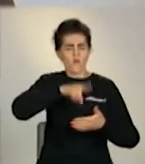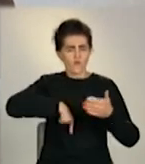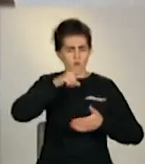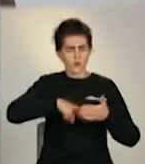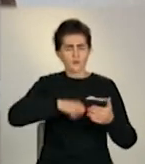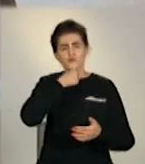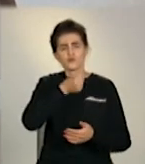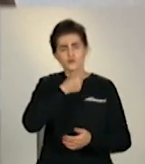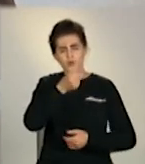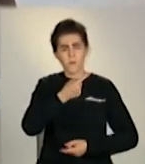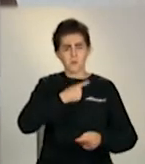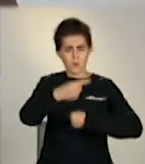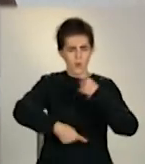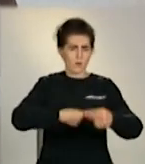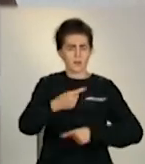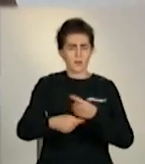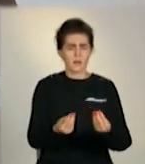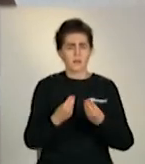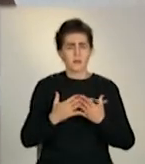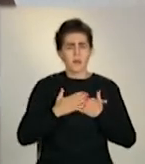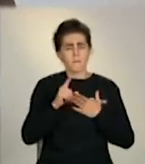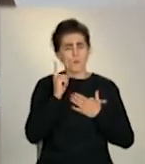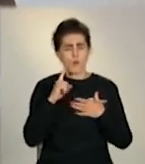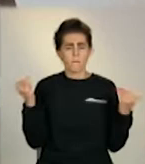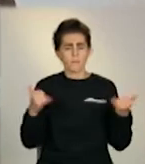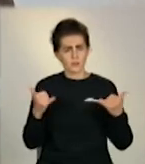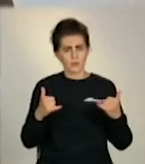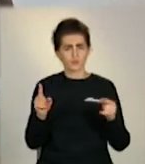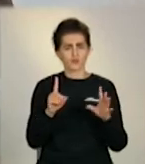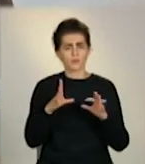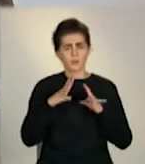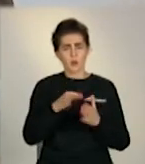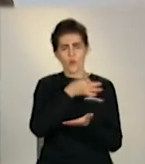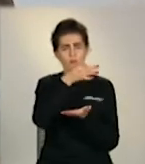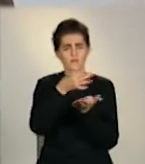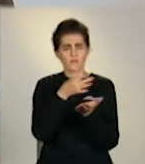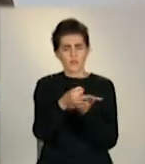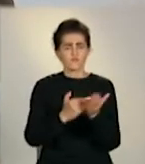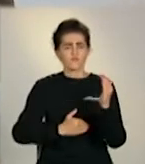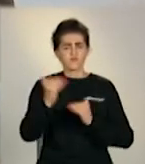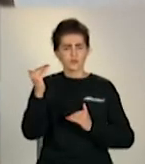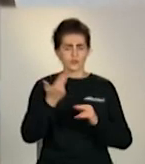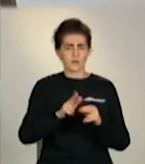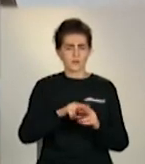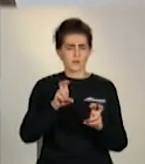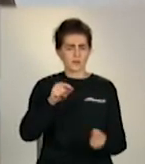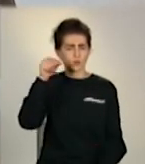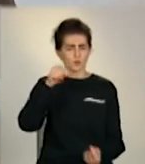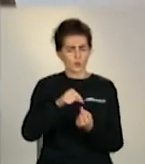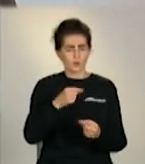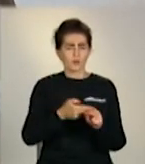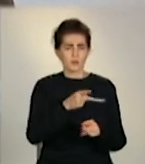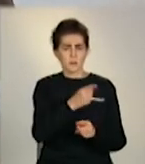старше покоління дало нам молодим вже металургам для того, щоб відповідати високим стандартам гідності, які